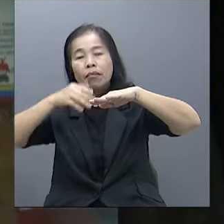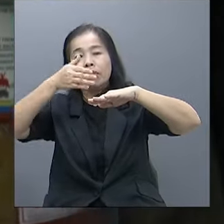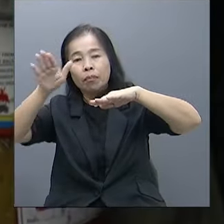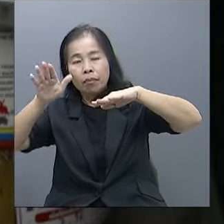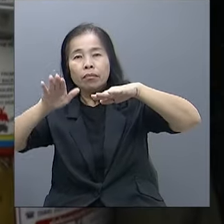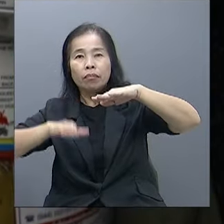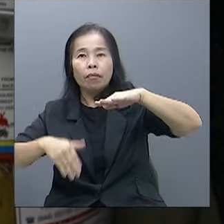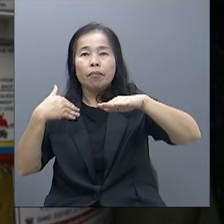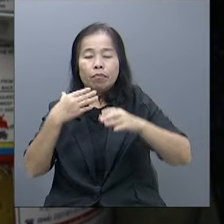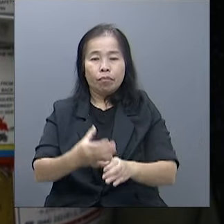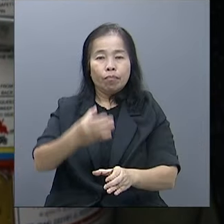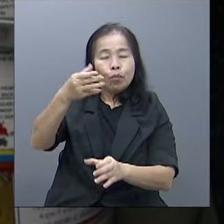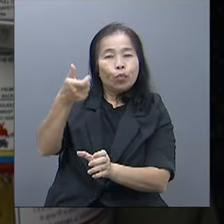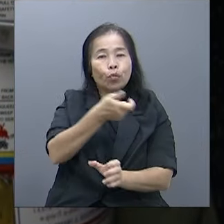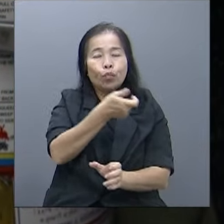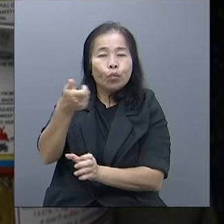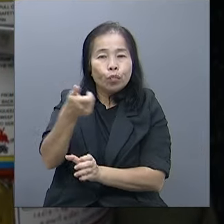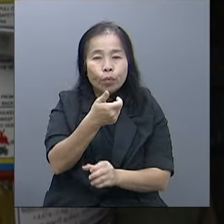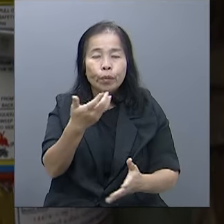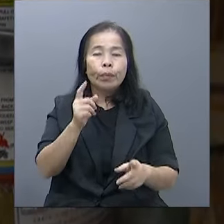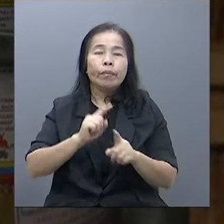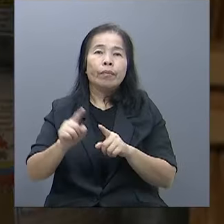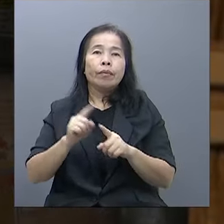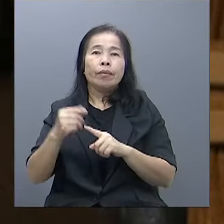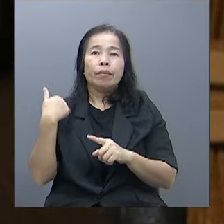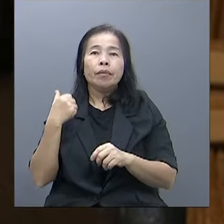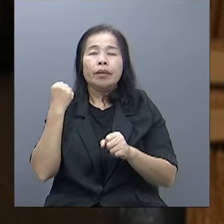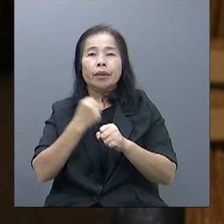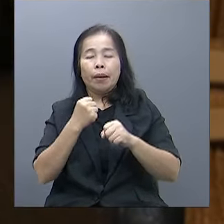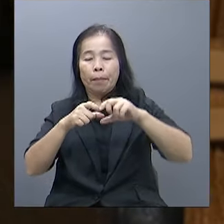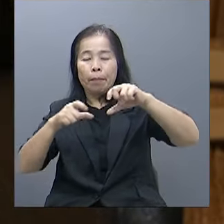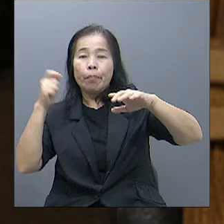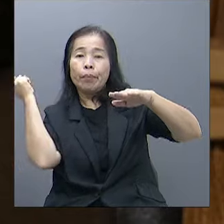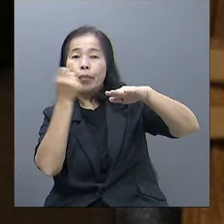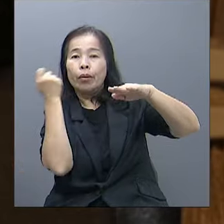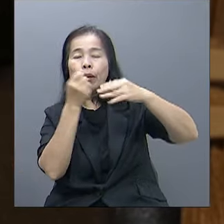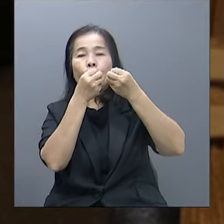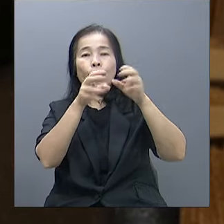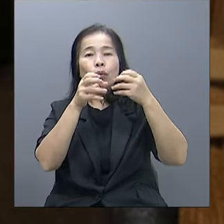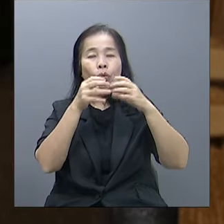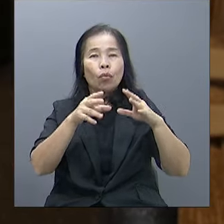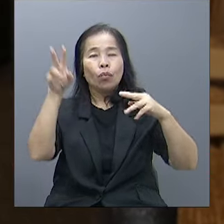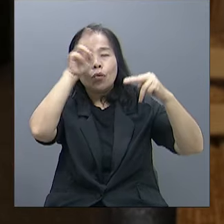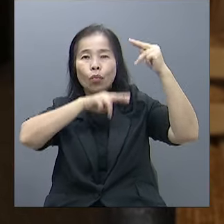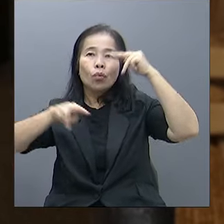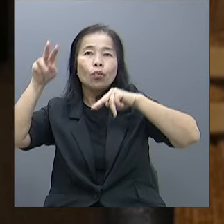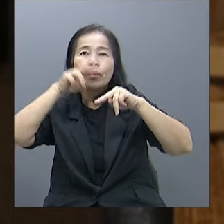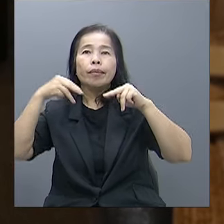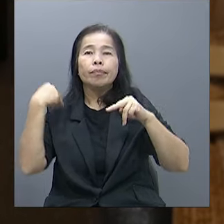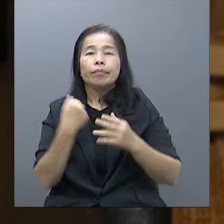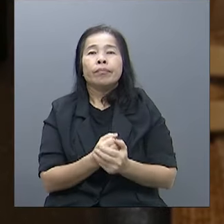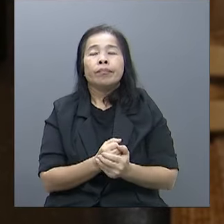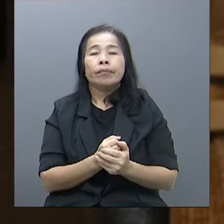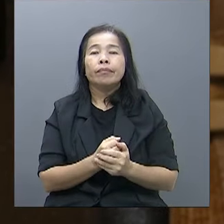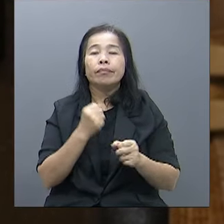พลิงนะฮะแล้วก็ค้อนนะฮะในการที่จะทุบกระจกแล้วก็หนีออกนะฮะเมื่อเกิดภัยฉุกเฉินได้นั่นคือ